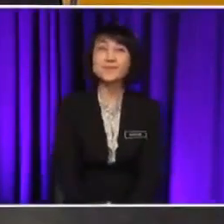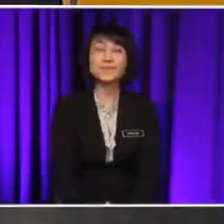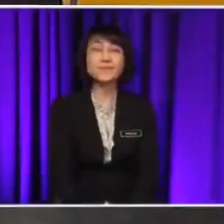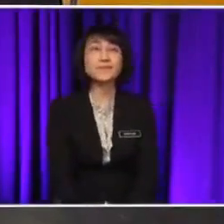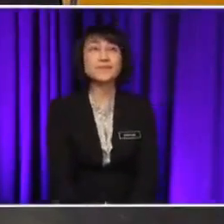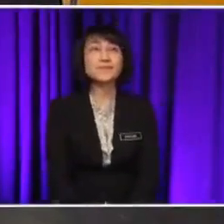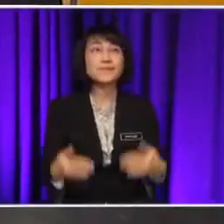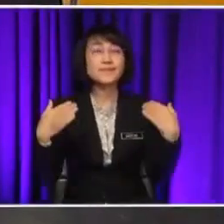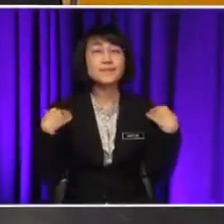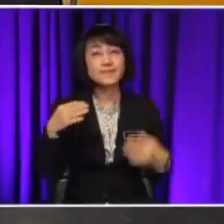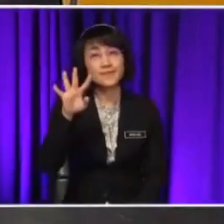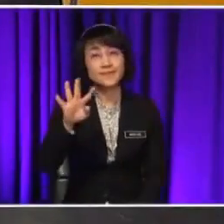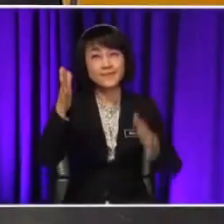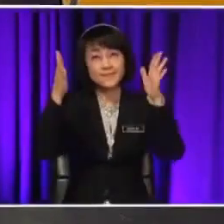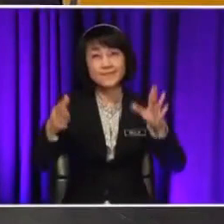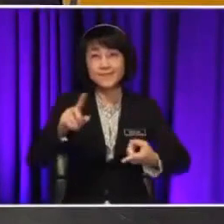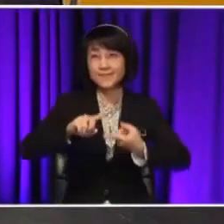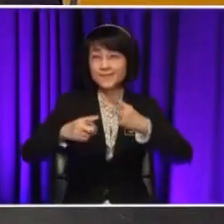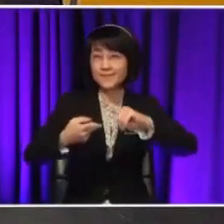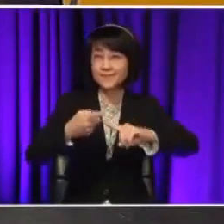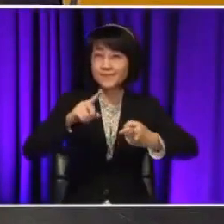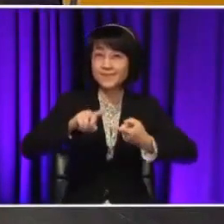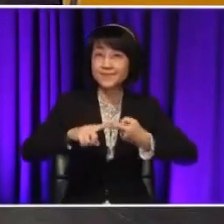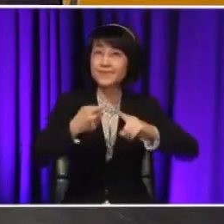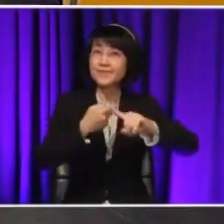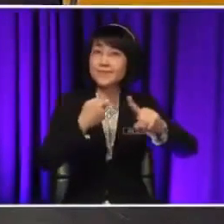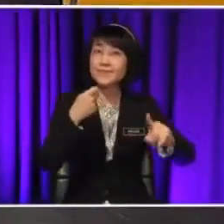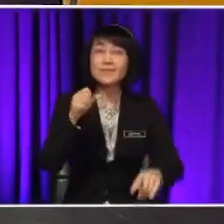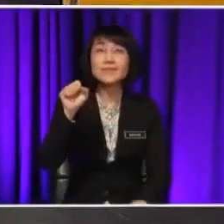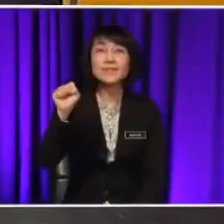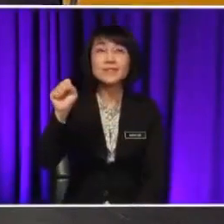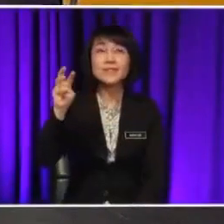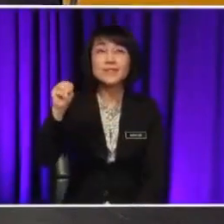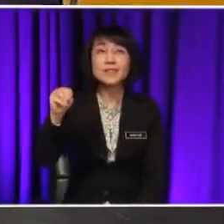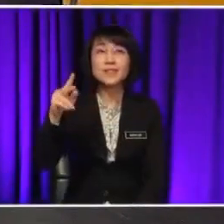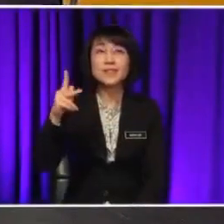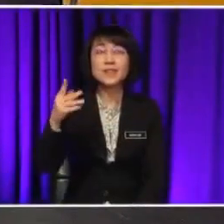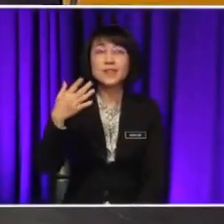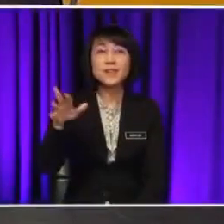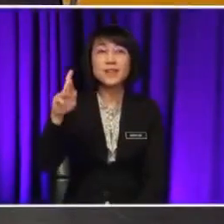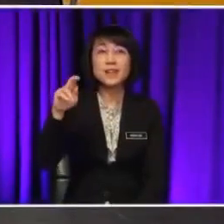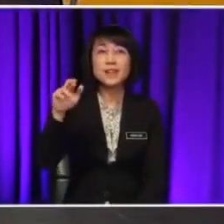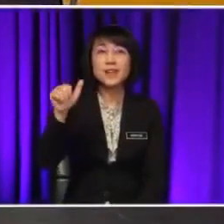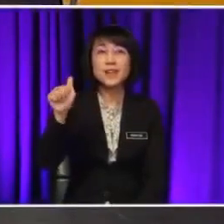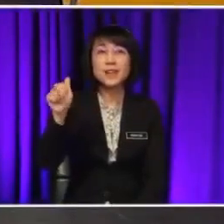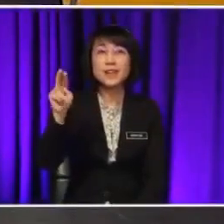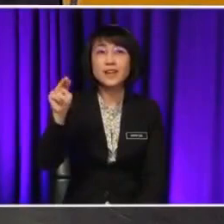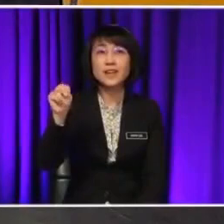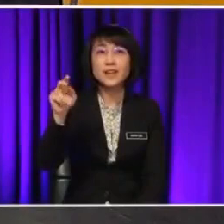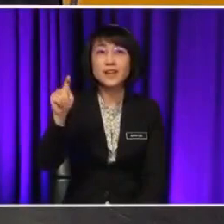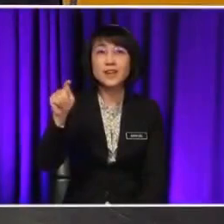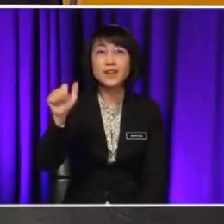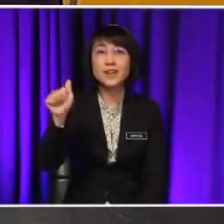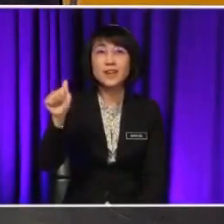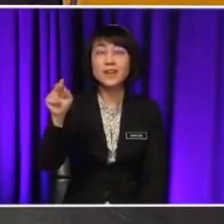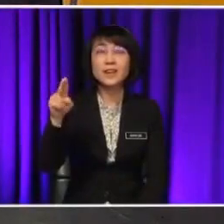4 orang kawan-kawan Abang Fizi daripada SMK Rantau Negeri Sembilan. Cikgu, cuba kan dikenalkan kawan-kawan